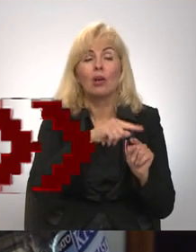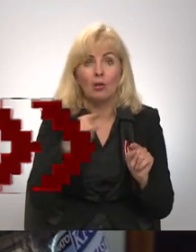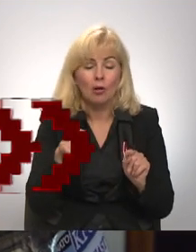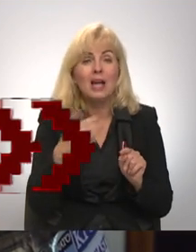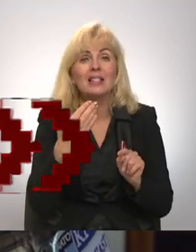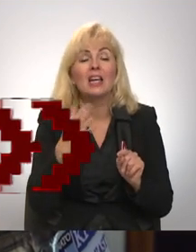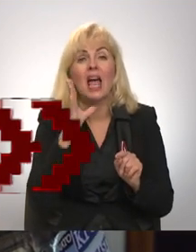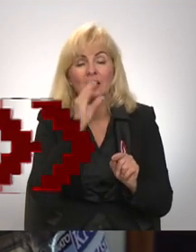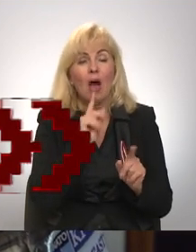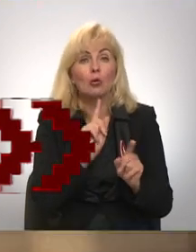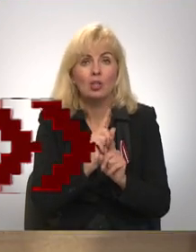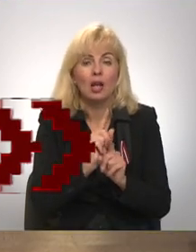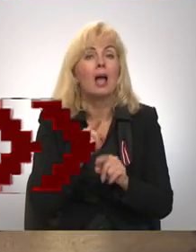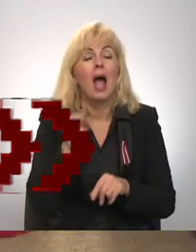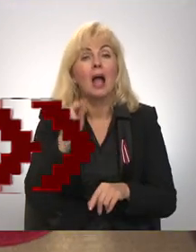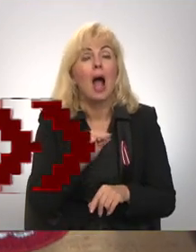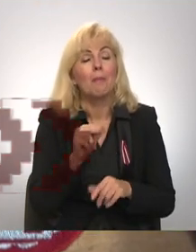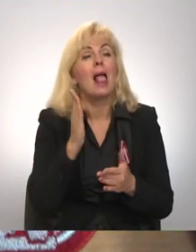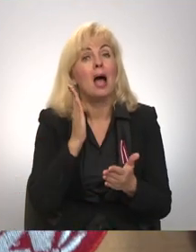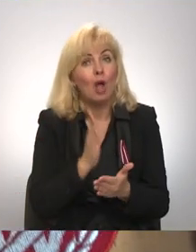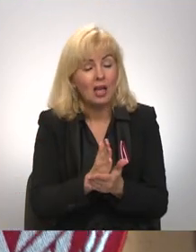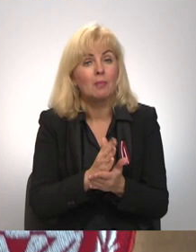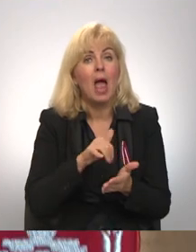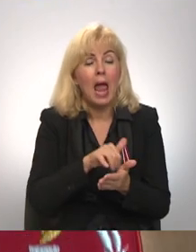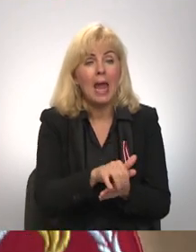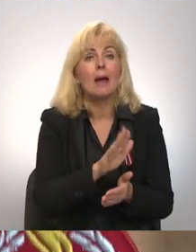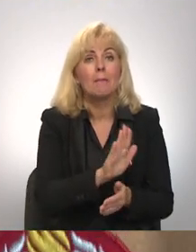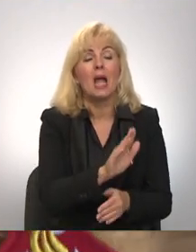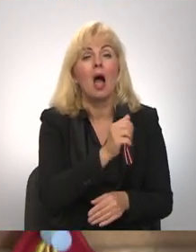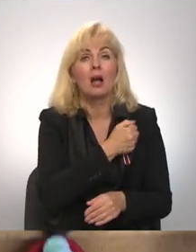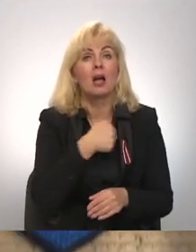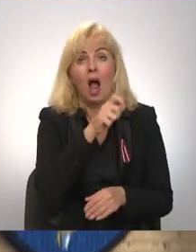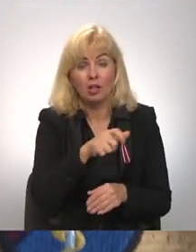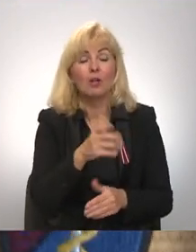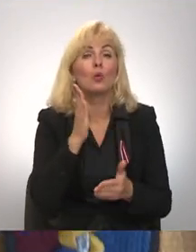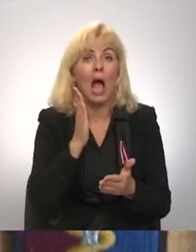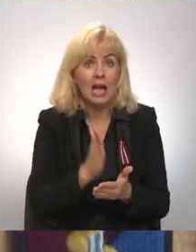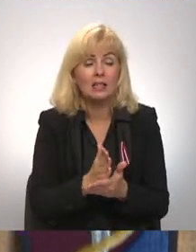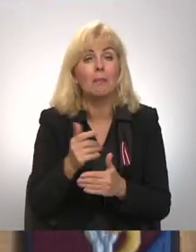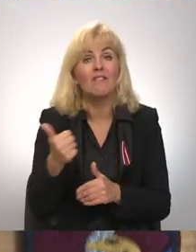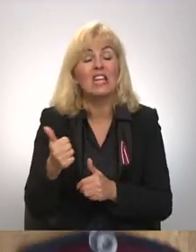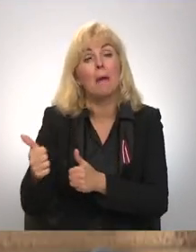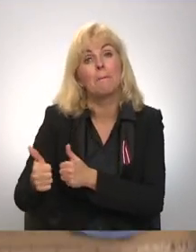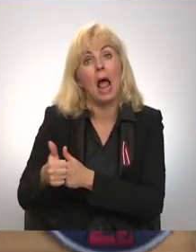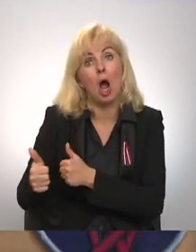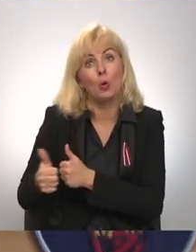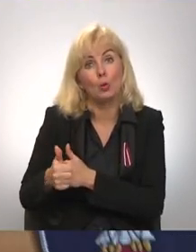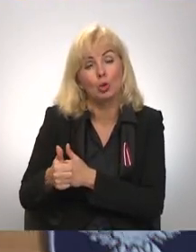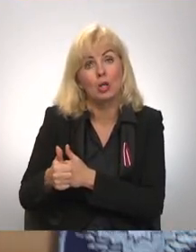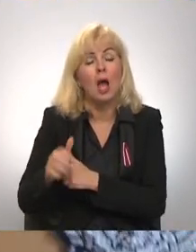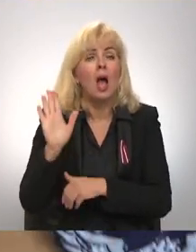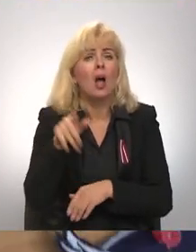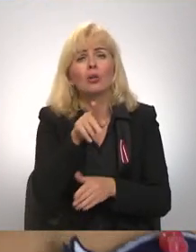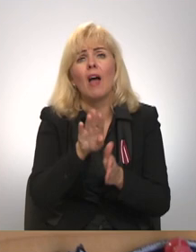bet kad mēs kā kapelāni tad ejam pie karavīra un arī esam viņiem blakus, kaut